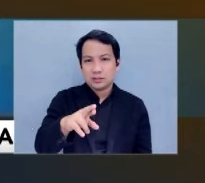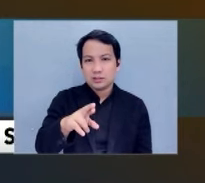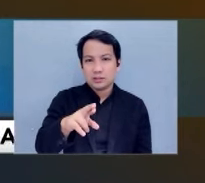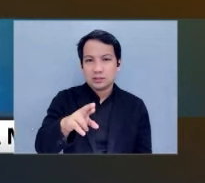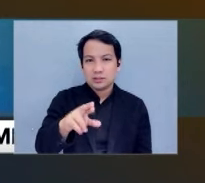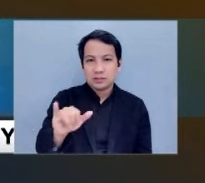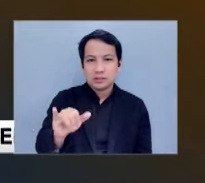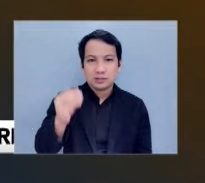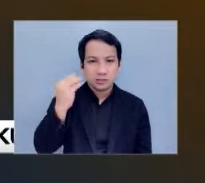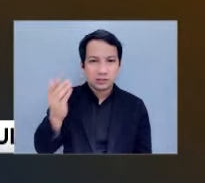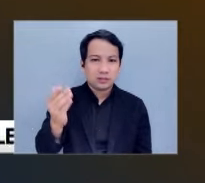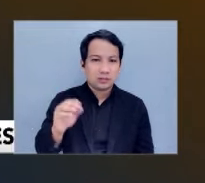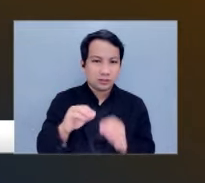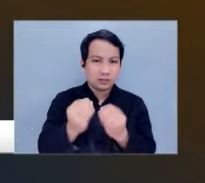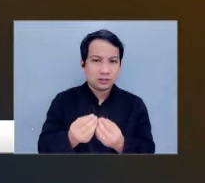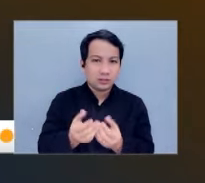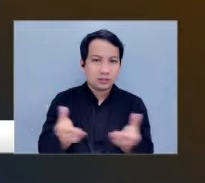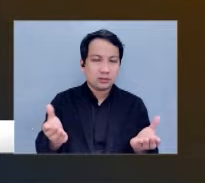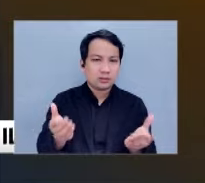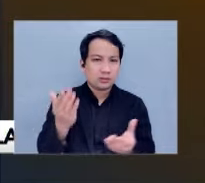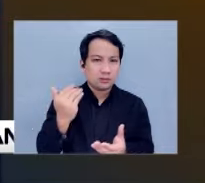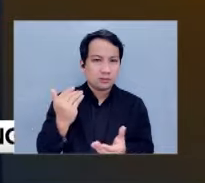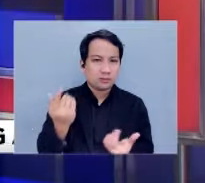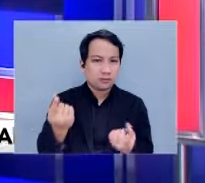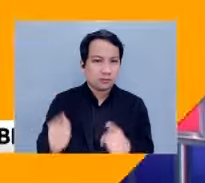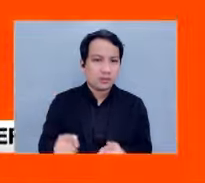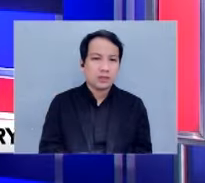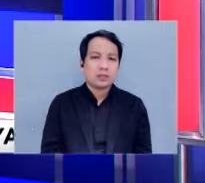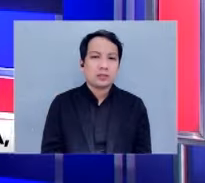ang organizer ng concert tungkol dito.